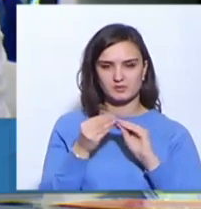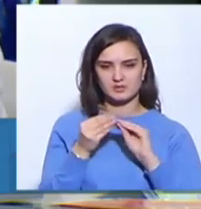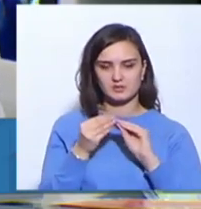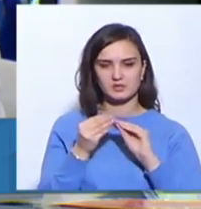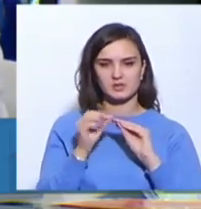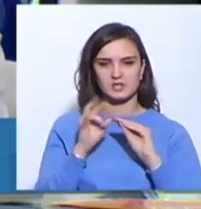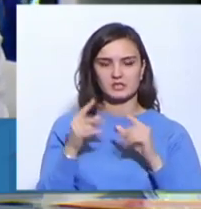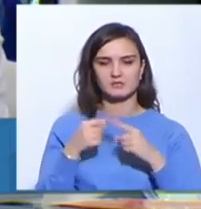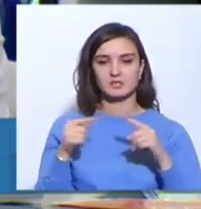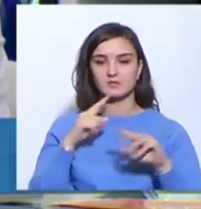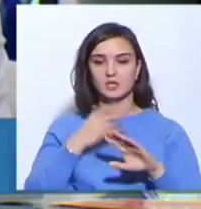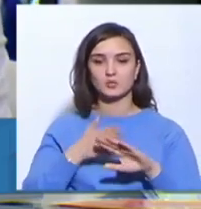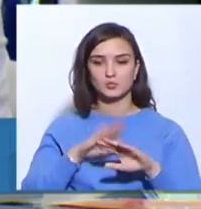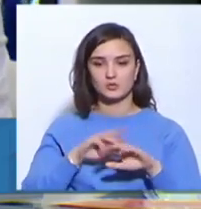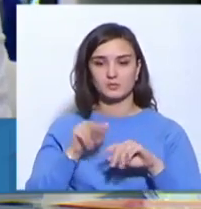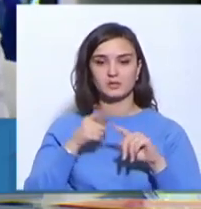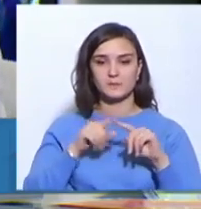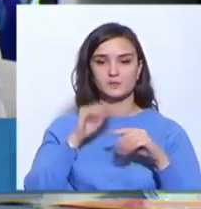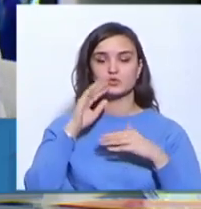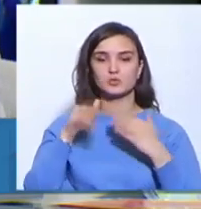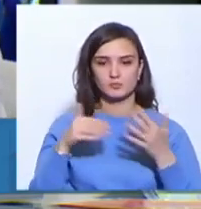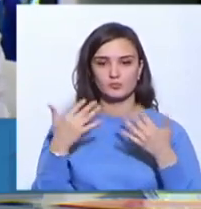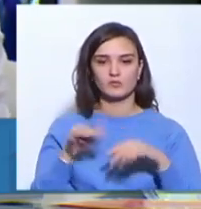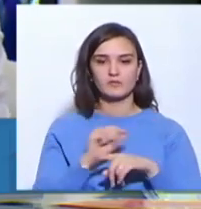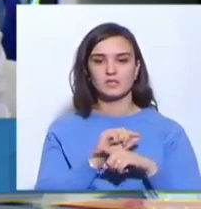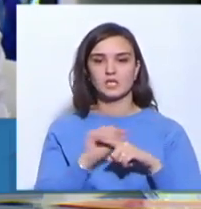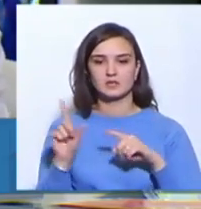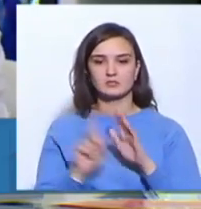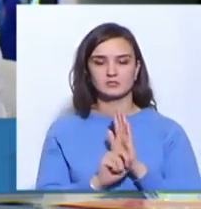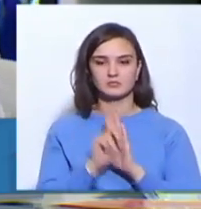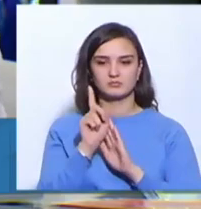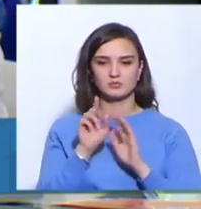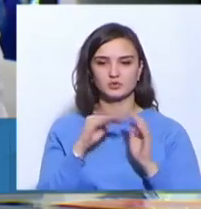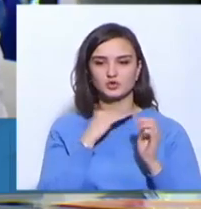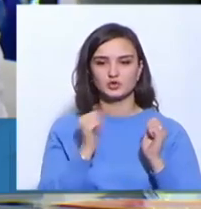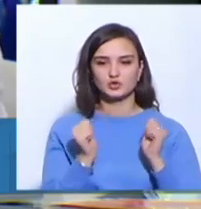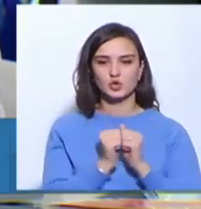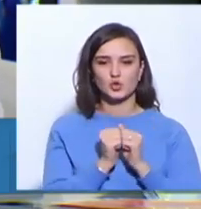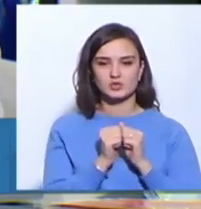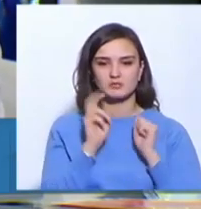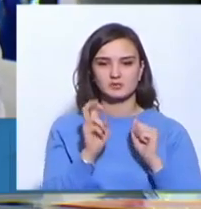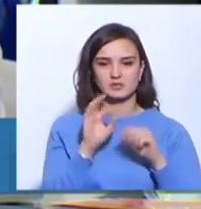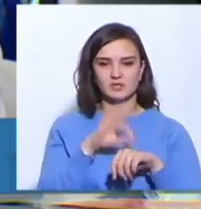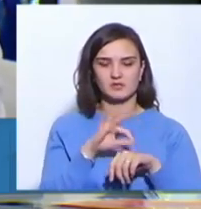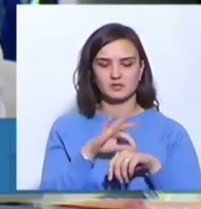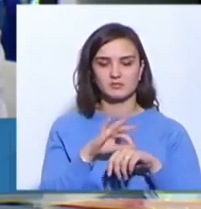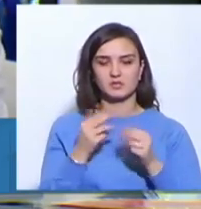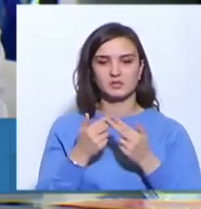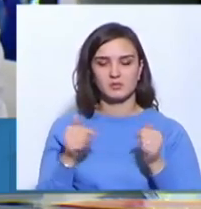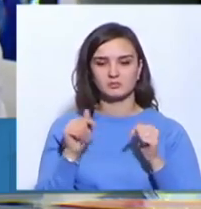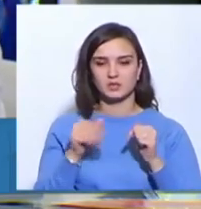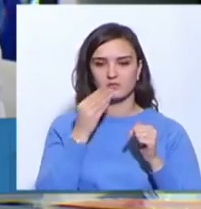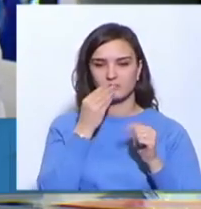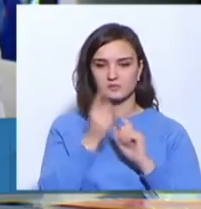ესეთი გართულება და ამის შემდეგ უკვე ვითარდება ეგრეთ წოდებული შეხორცებითი დაავადება. რა თქმა უნდა, აქ